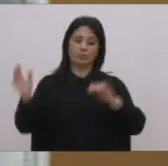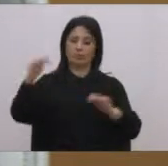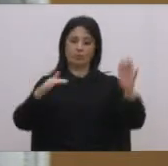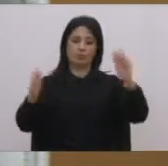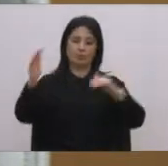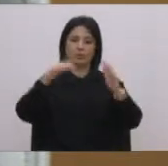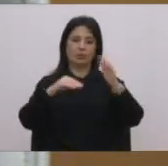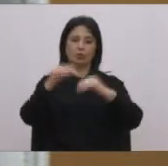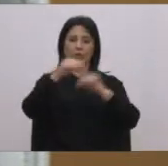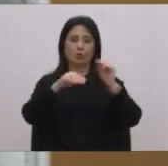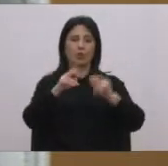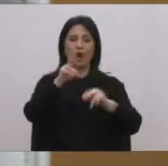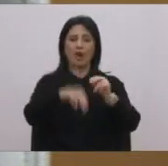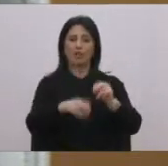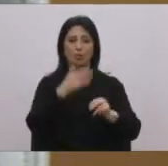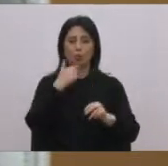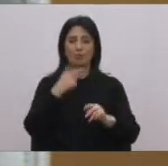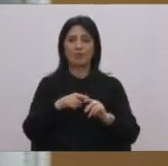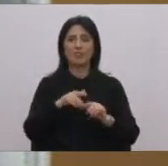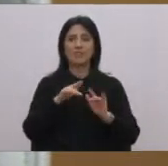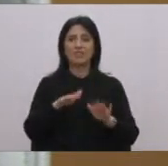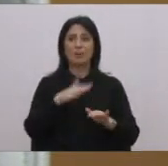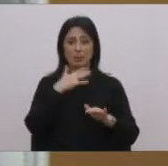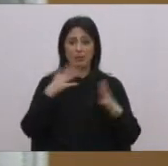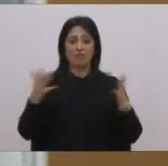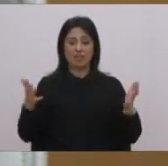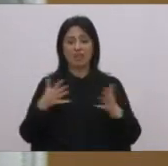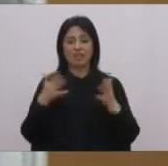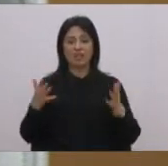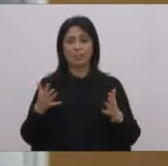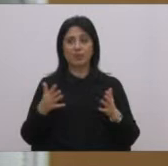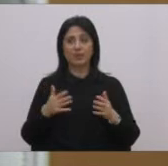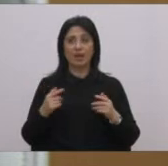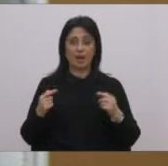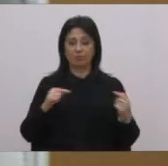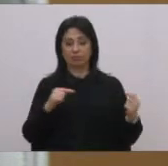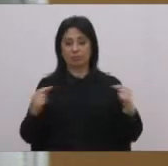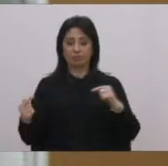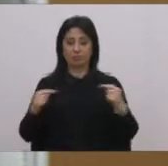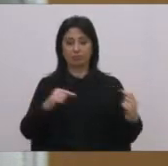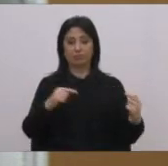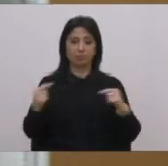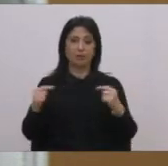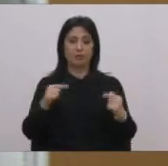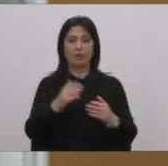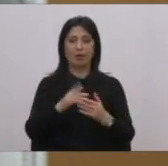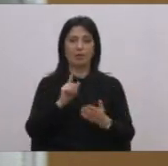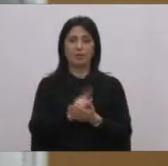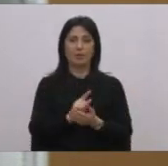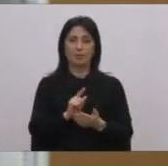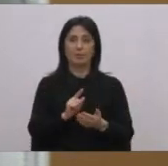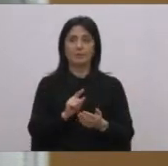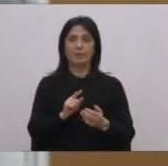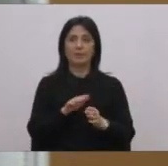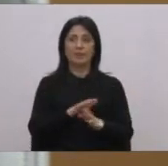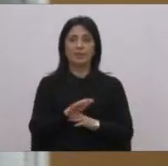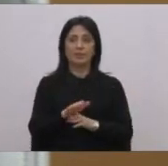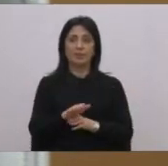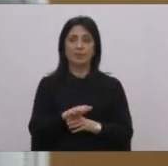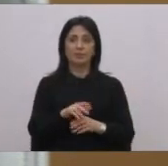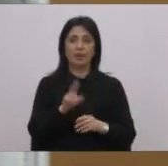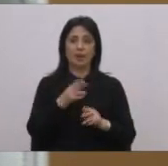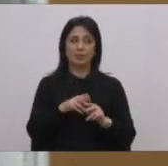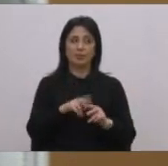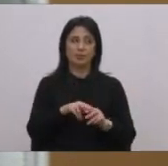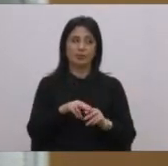კიდევ ასე. ამიტომ ბევრი ეს საქმეები, დიდი საქმეები, ყოველთვის წინააღმდეგობითია საქმე, სავსე და